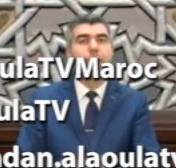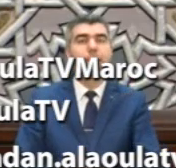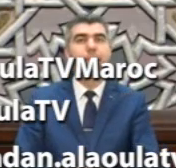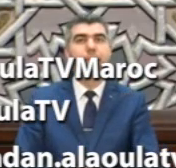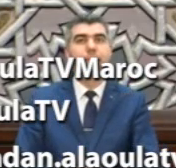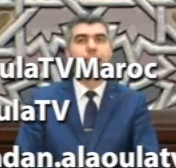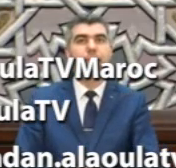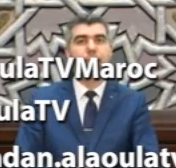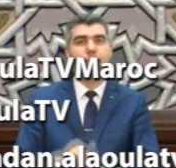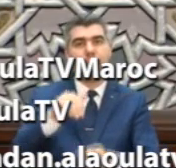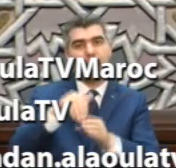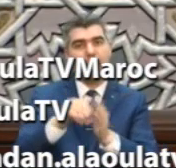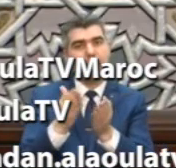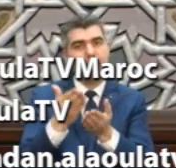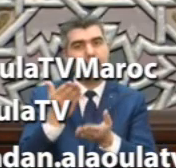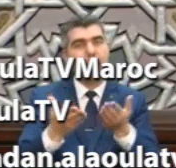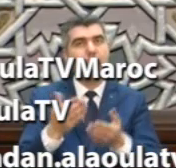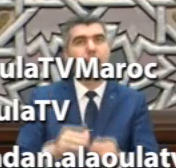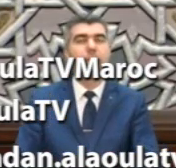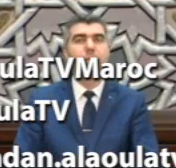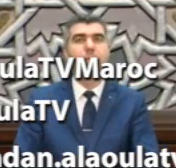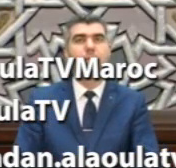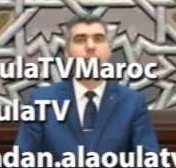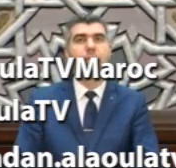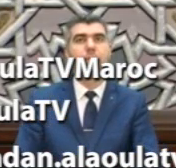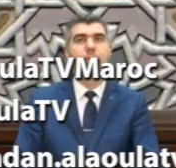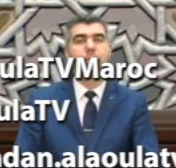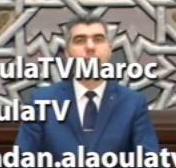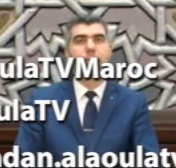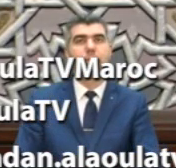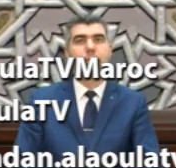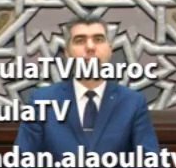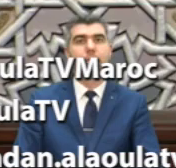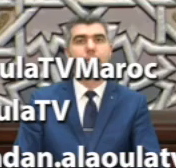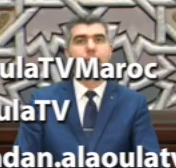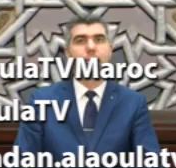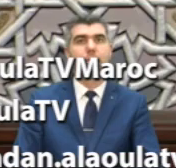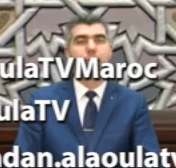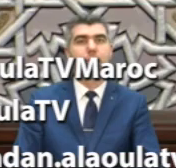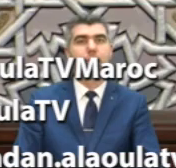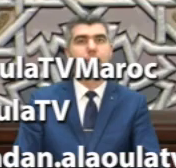فريق الاستقلالي للوحدة والتعادلية. تفضل السيد النائب.